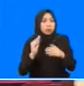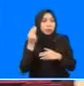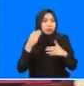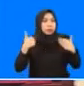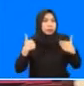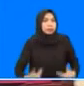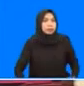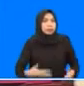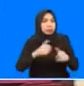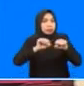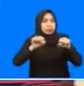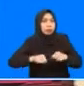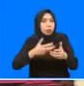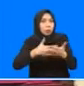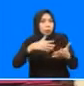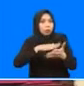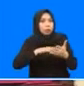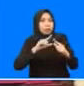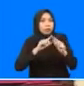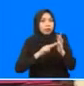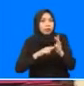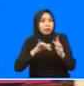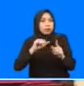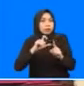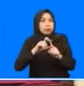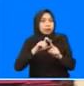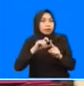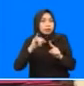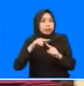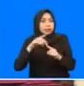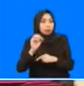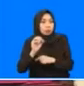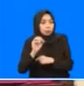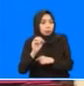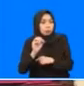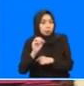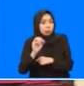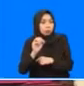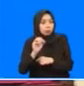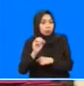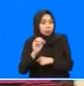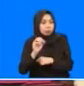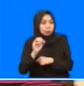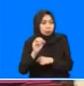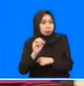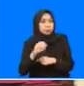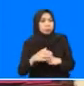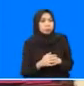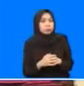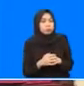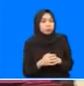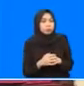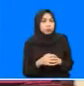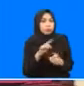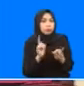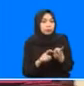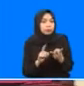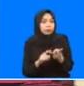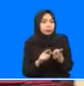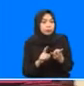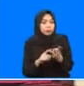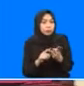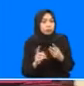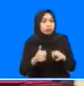Assessment Pendidikan, Bapak Anindito Aditomo, selaku Alternate Chair Education Working Group, dan Direktur